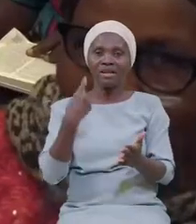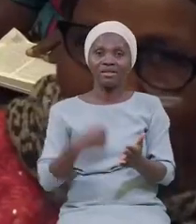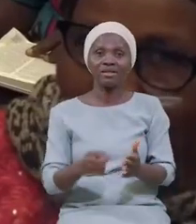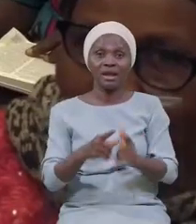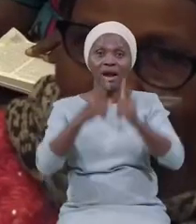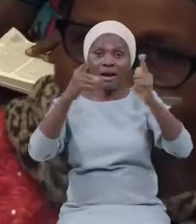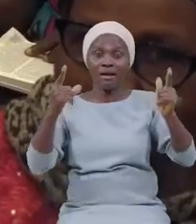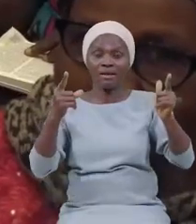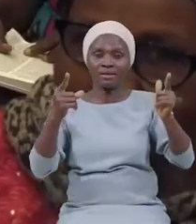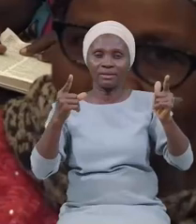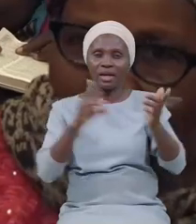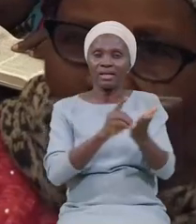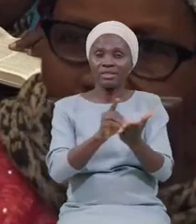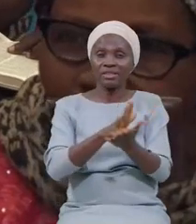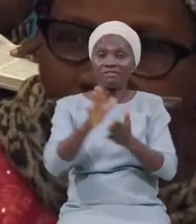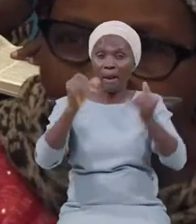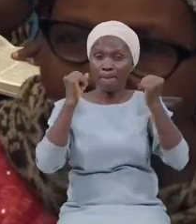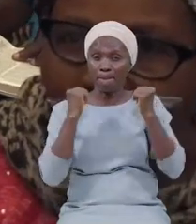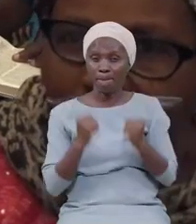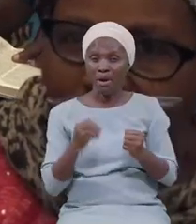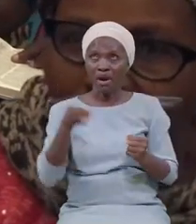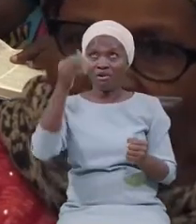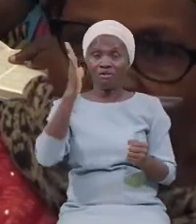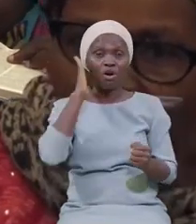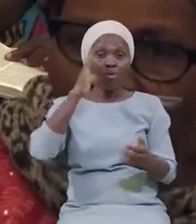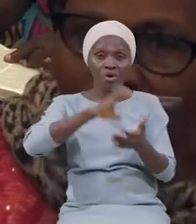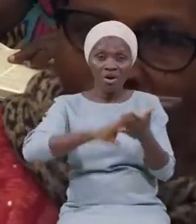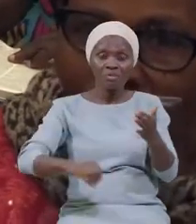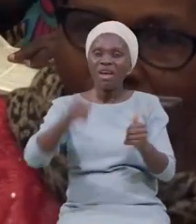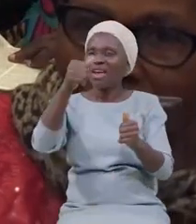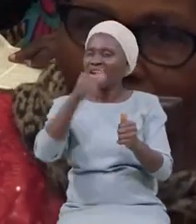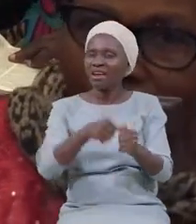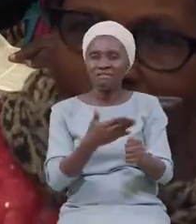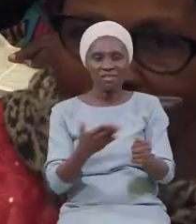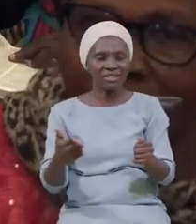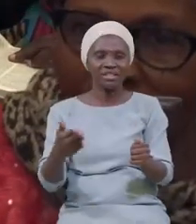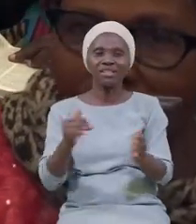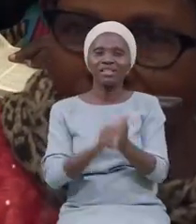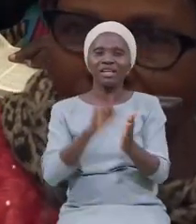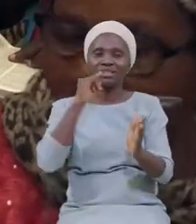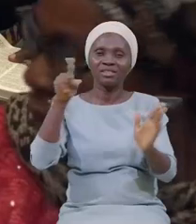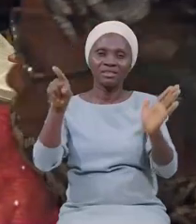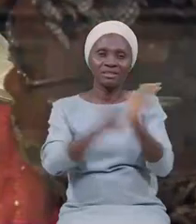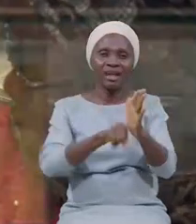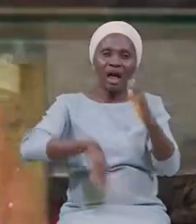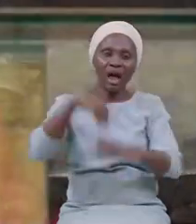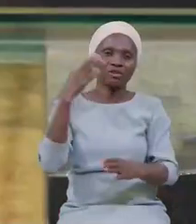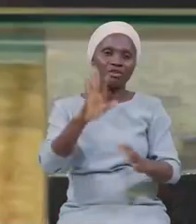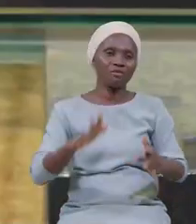puissance surnaturelle de Dieu va ôter toute chose négative de votre vie au nom de Jésus-Christ.